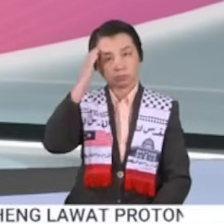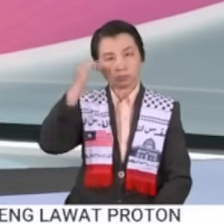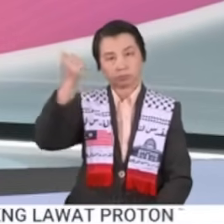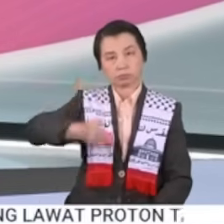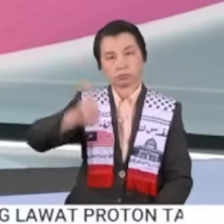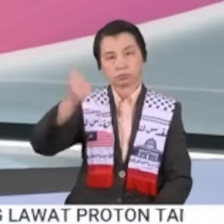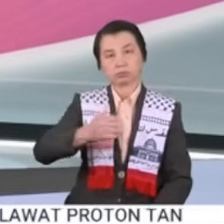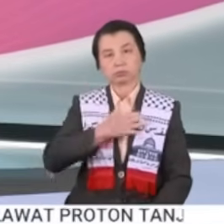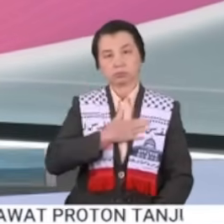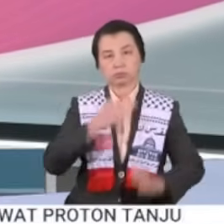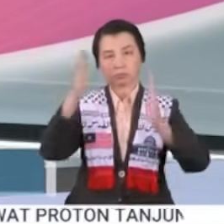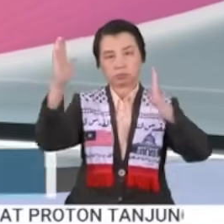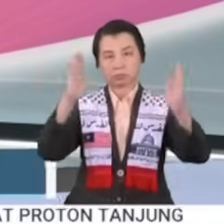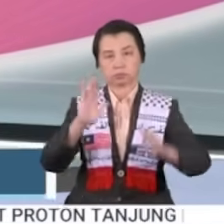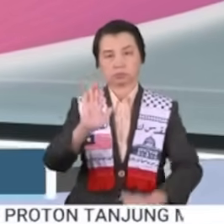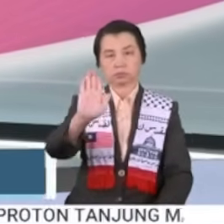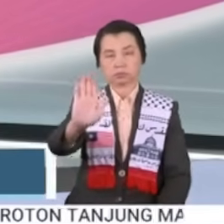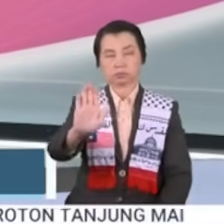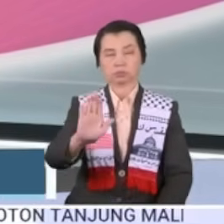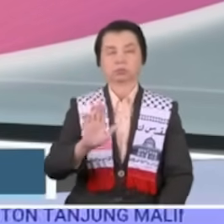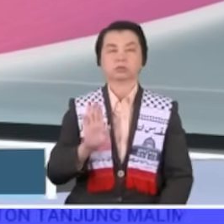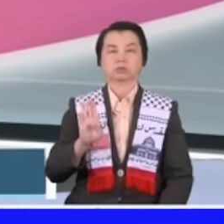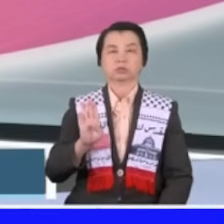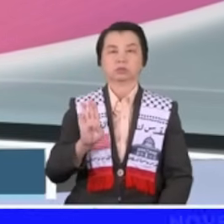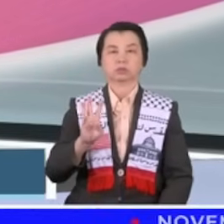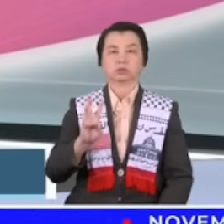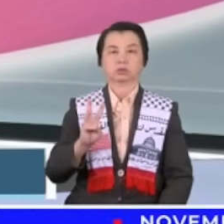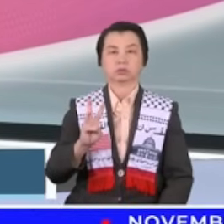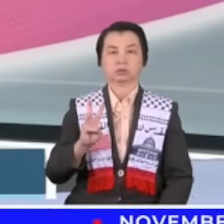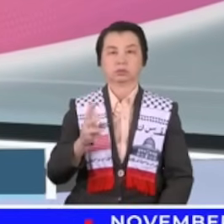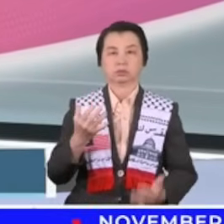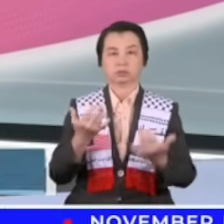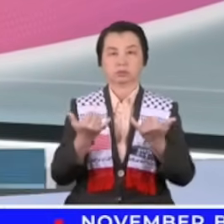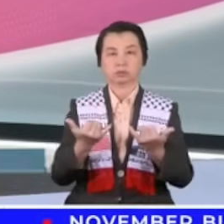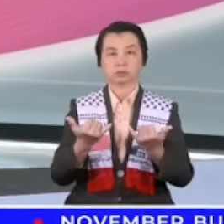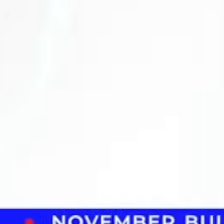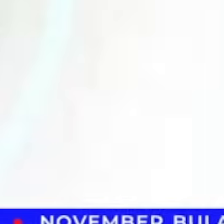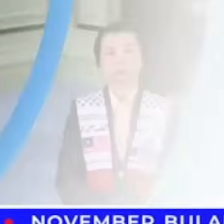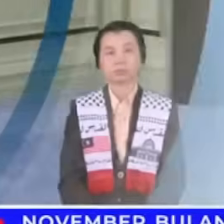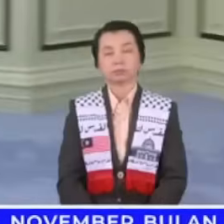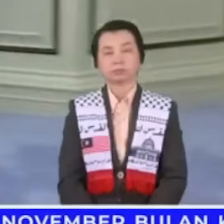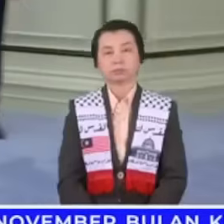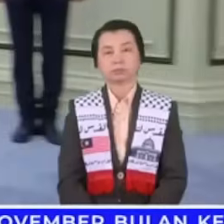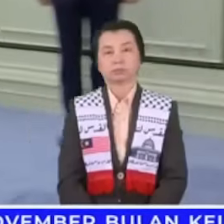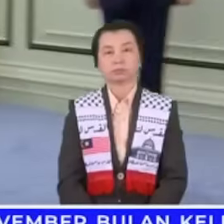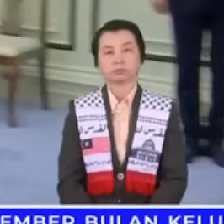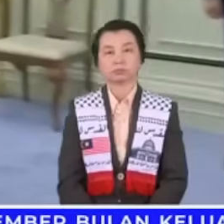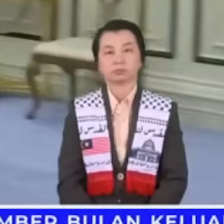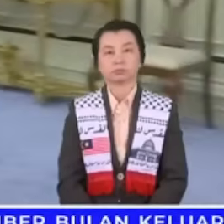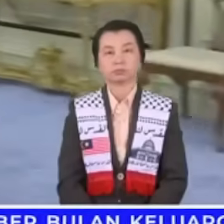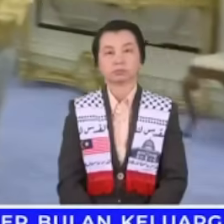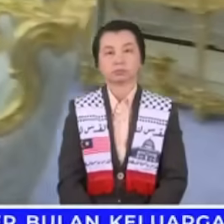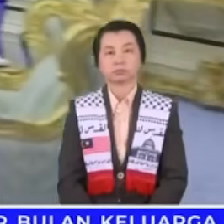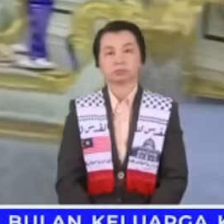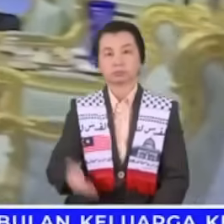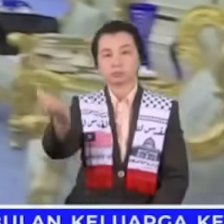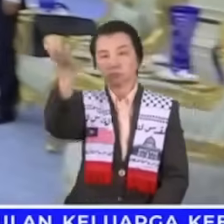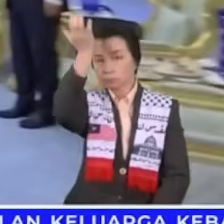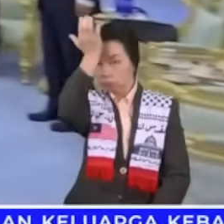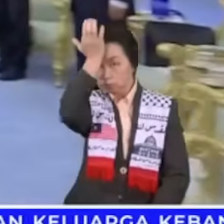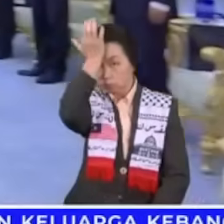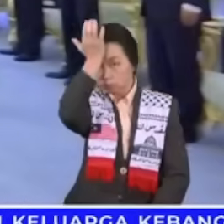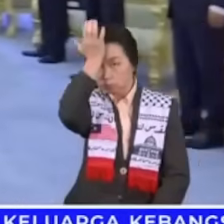Assalamualaikum salam Malaysia Madani berita wilayah dimulakan dengan rangkuman berita utama yang di-pertuan agong